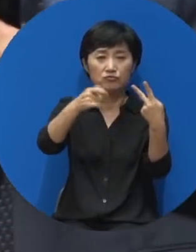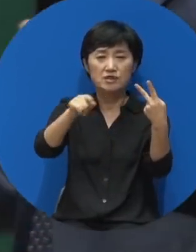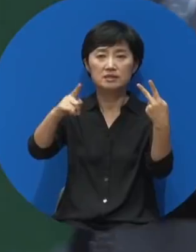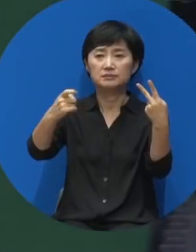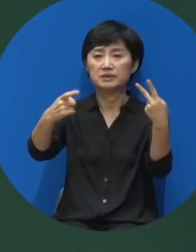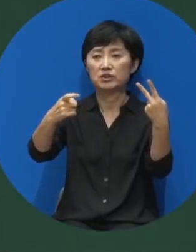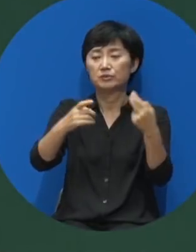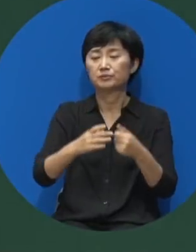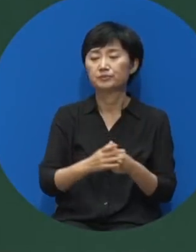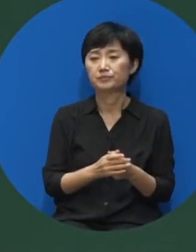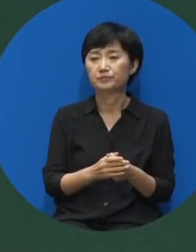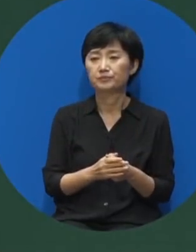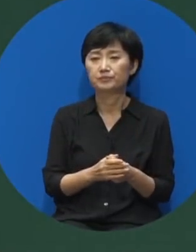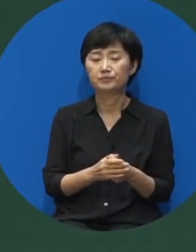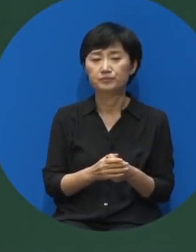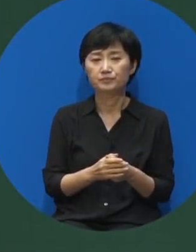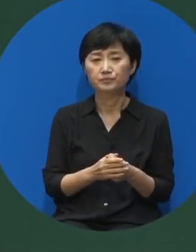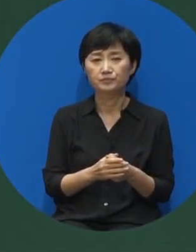같은 말입니다.